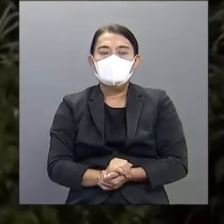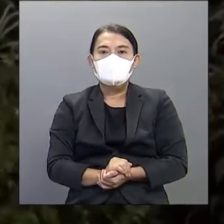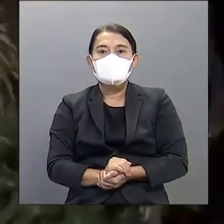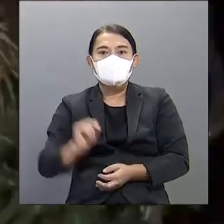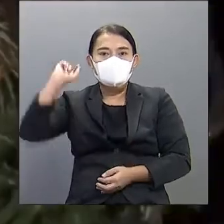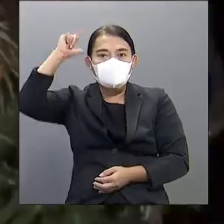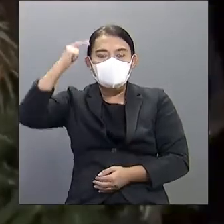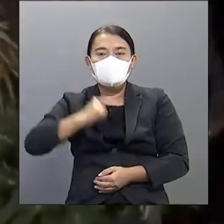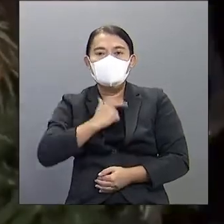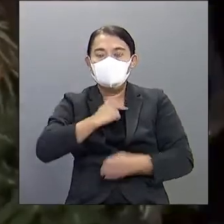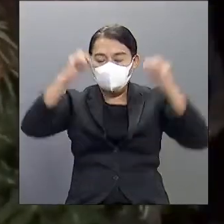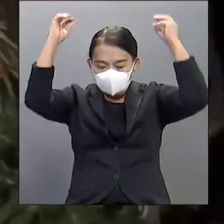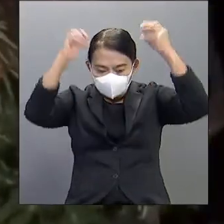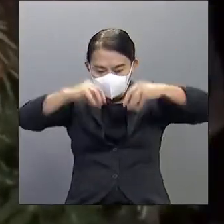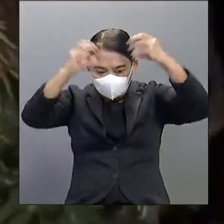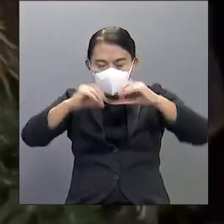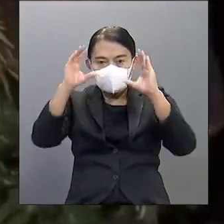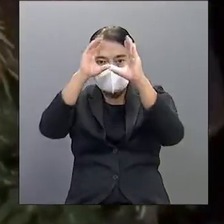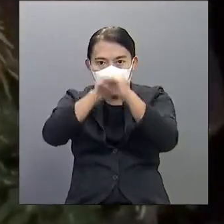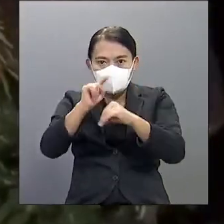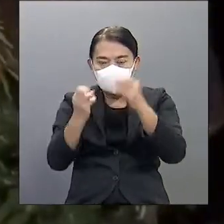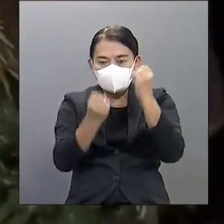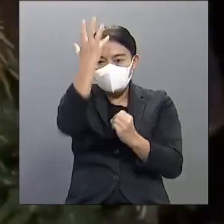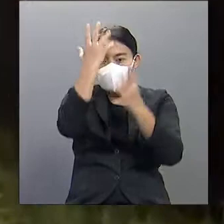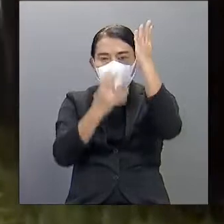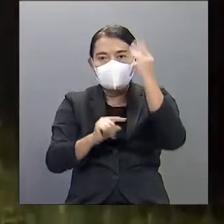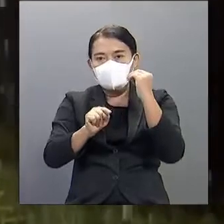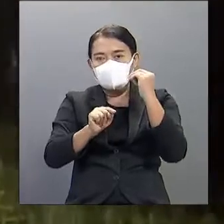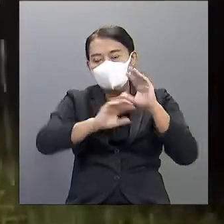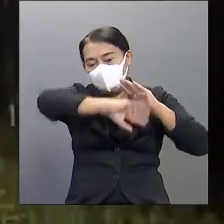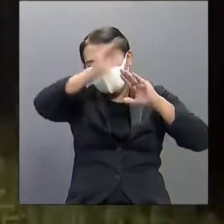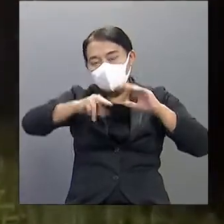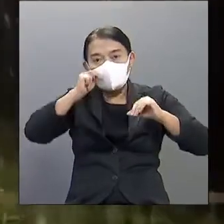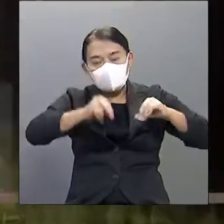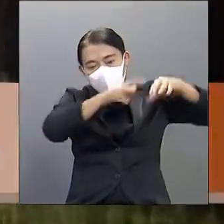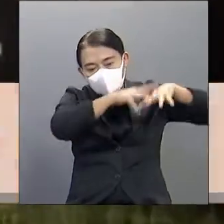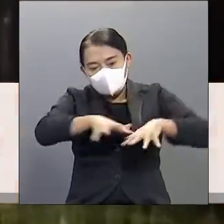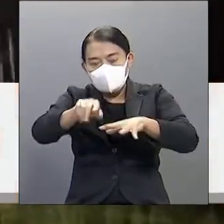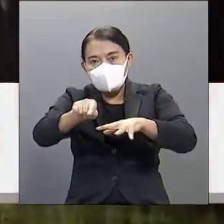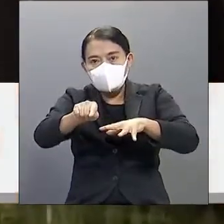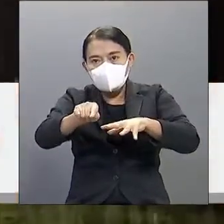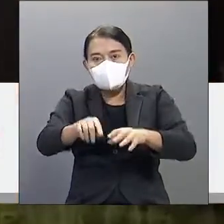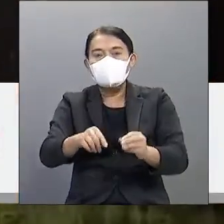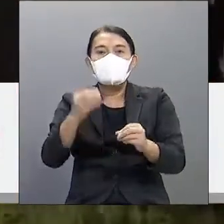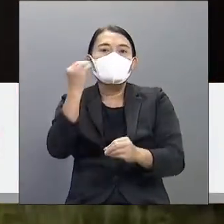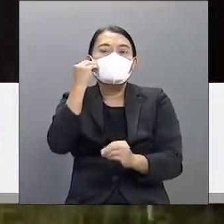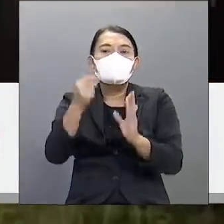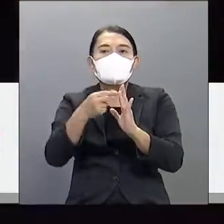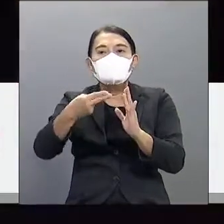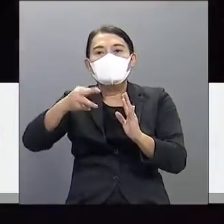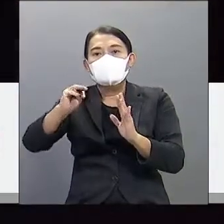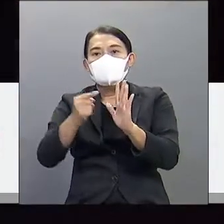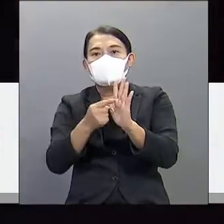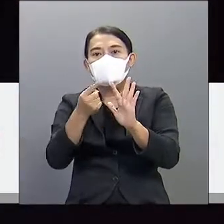จังหวัดแม่ฮ่องสอนเมื่อคืนนี้ค่ะมีน้ำตาไหลหลากหลายพื้นที่โดยเฉพาะที่บ้านเหมาะจำแปลกในตำบลเหมาะ